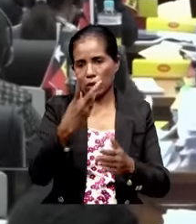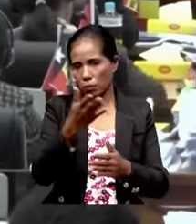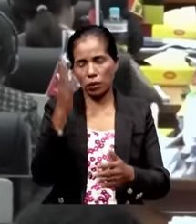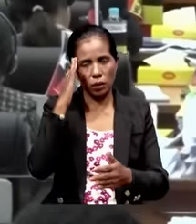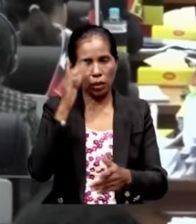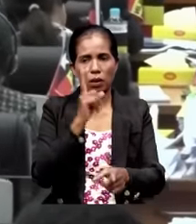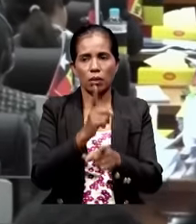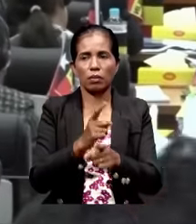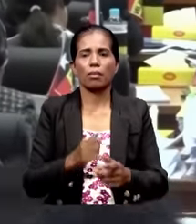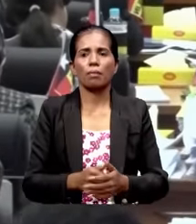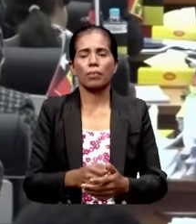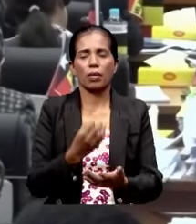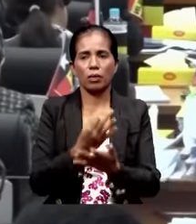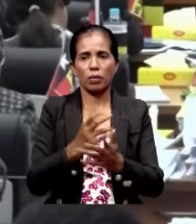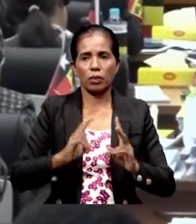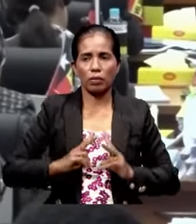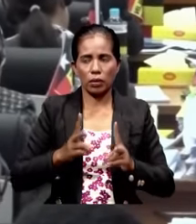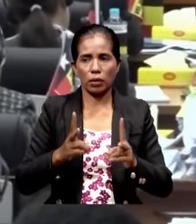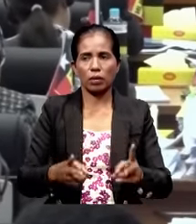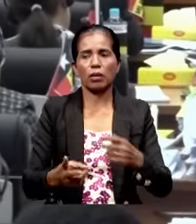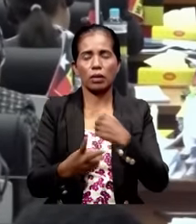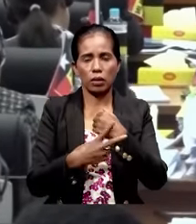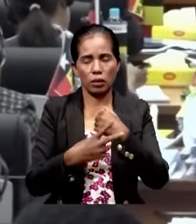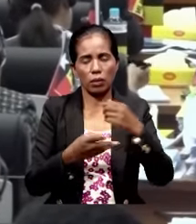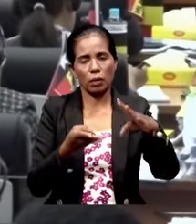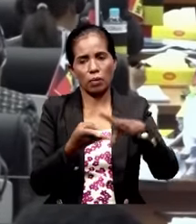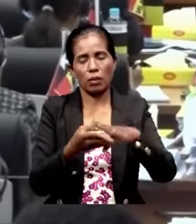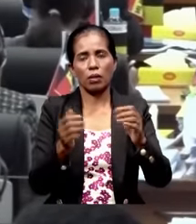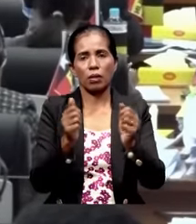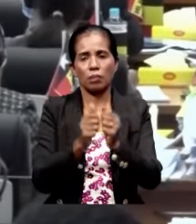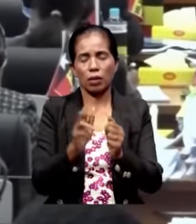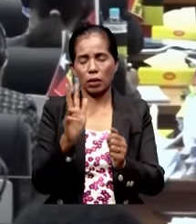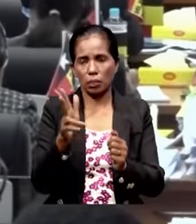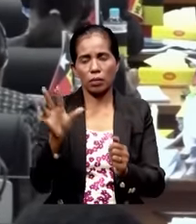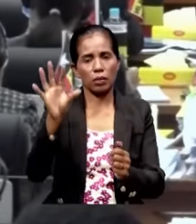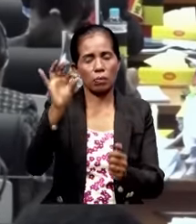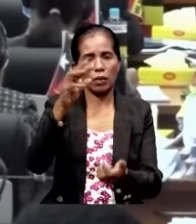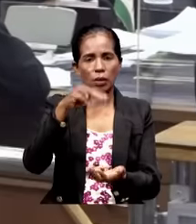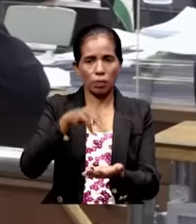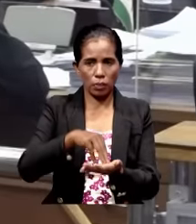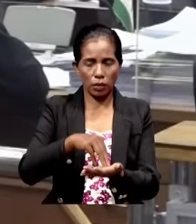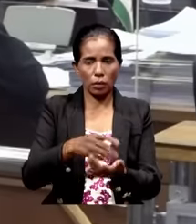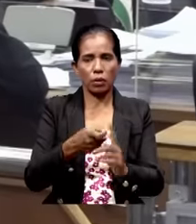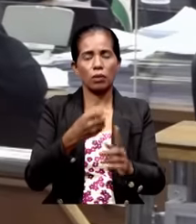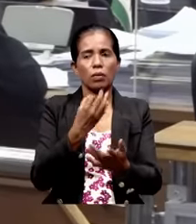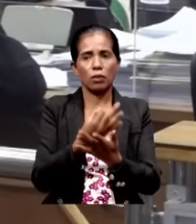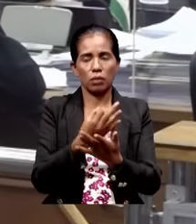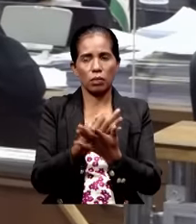diak. Daudau ne osan veterano ne berai iha banco kuaze tokon tol nulu resinsia lihusi